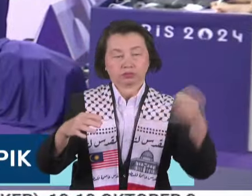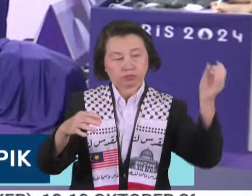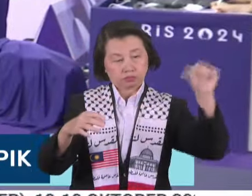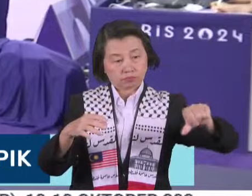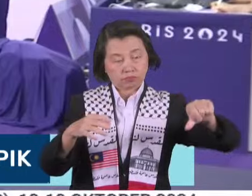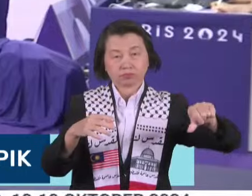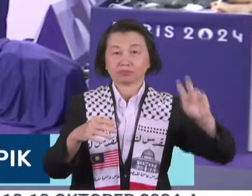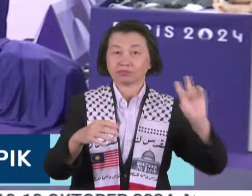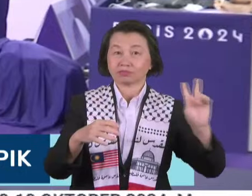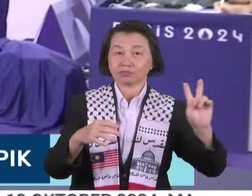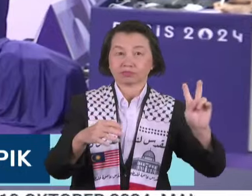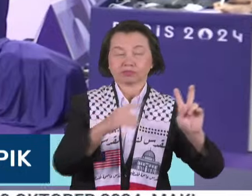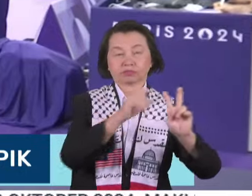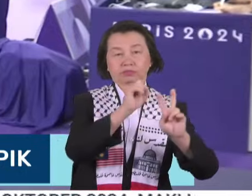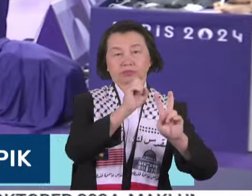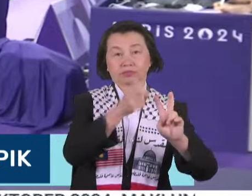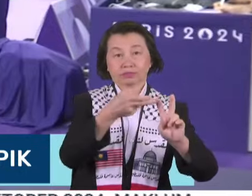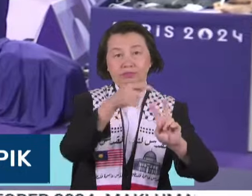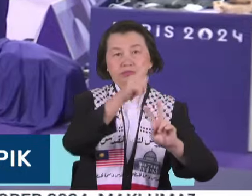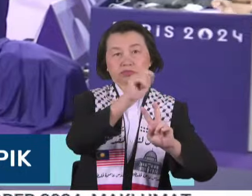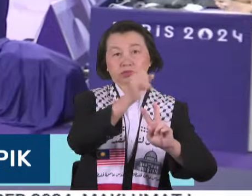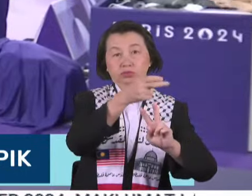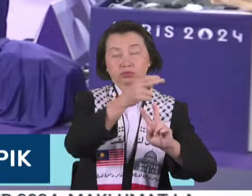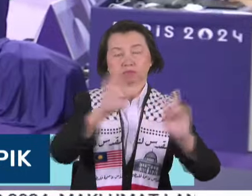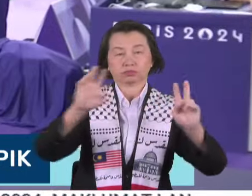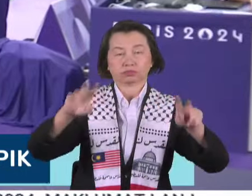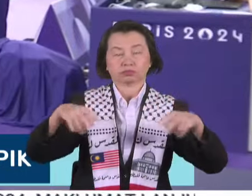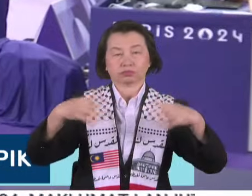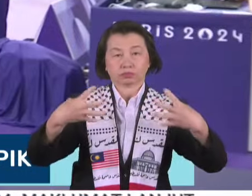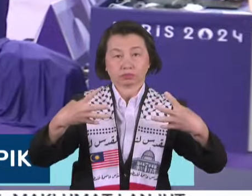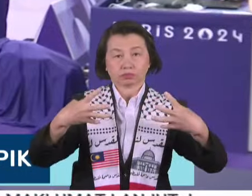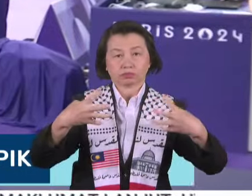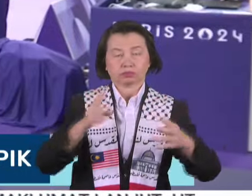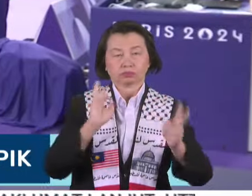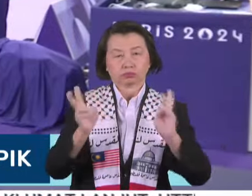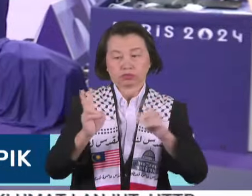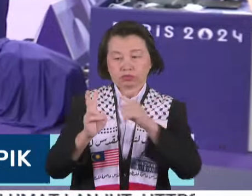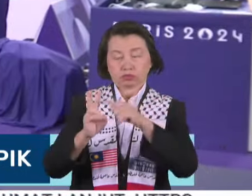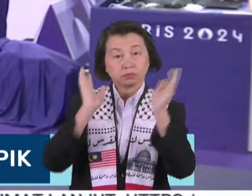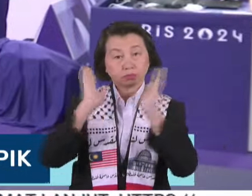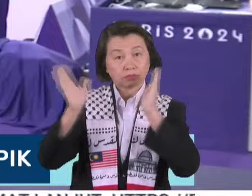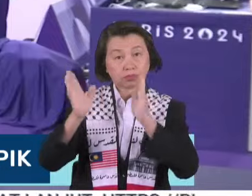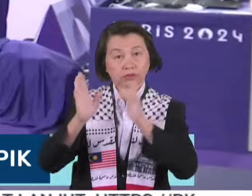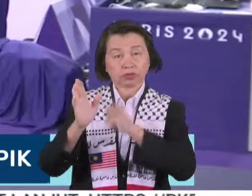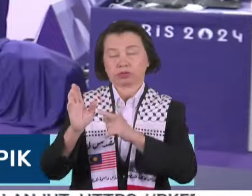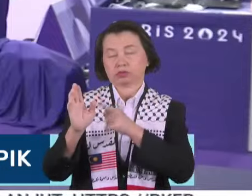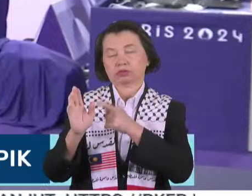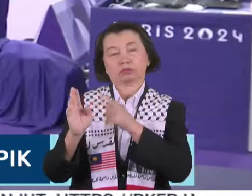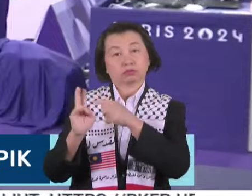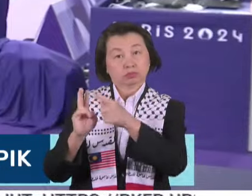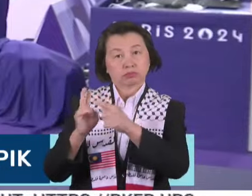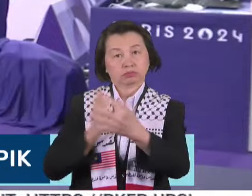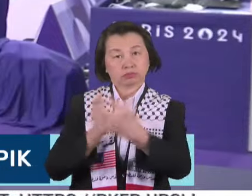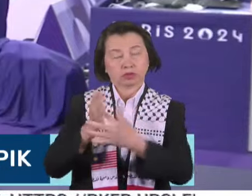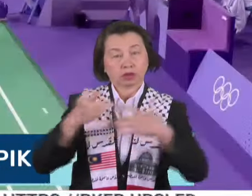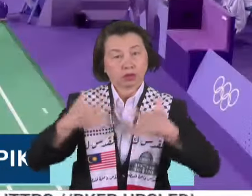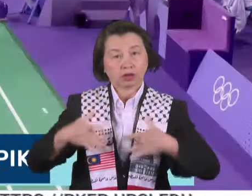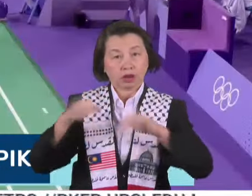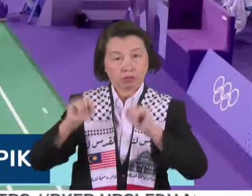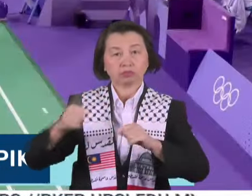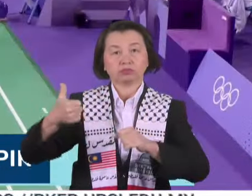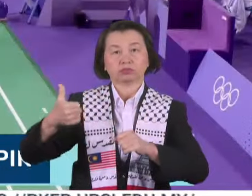bergu campuran Chen Tang Jie Toh Yi Wei di suku akhir, bergu wanita negara Perlitan Antinah berjaya menembus kekecewaan